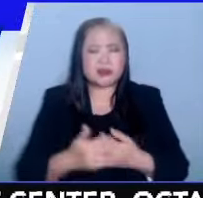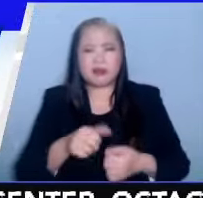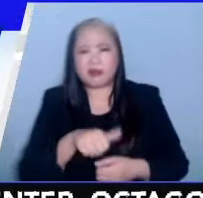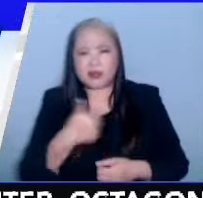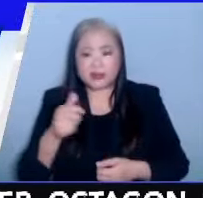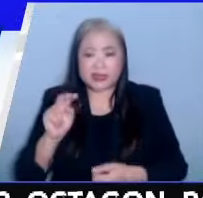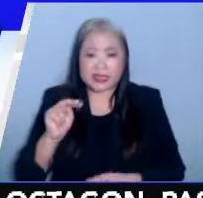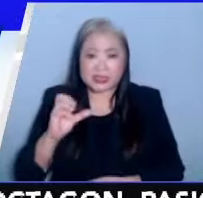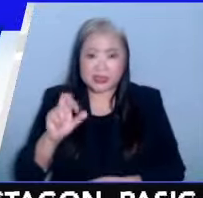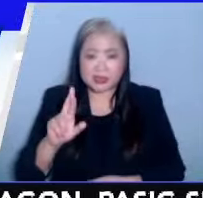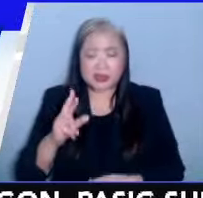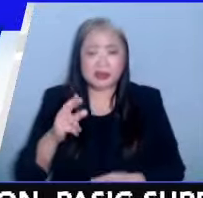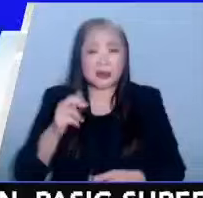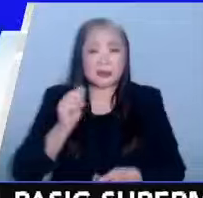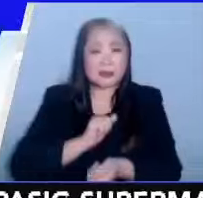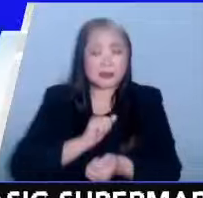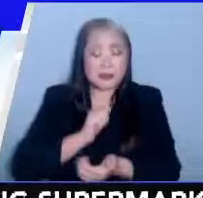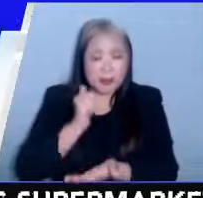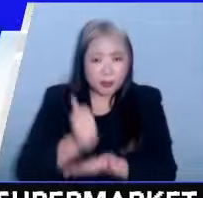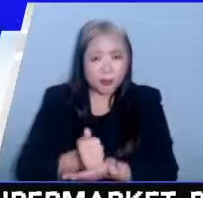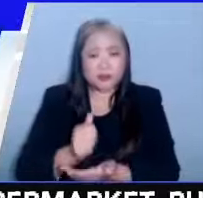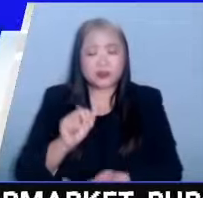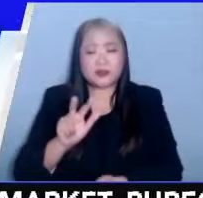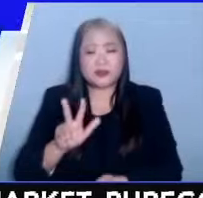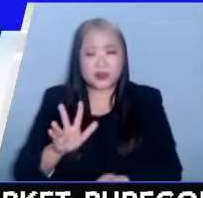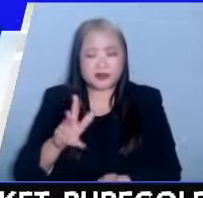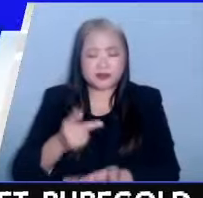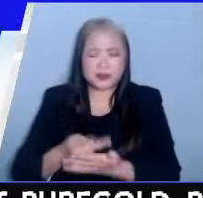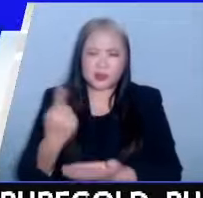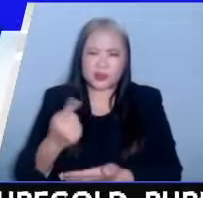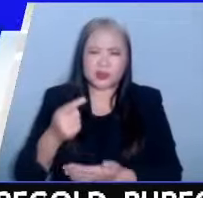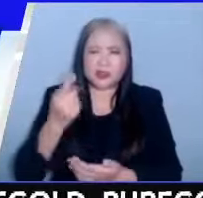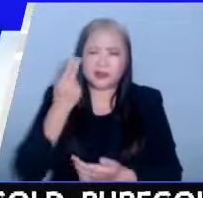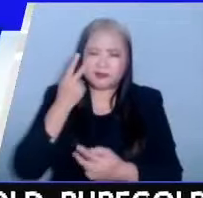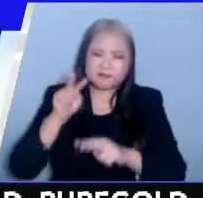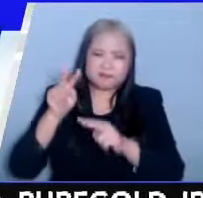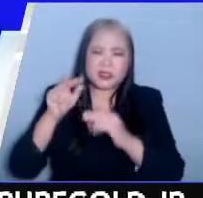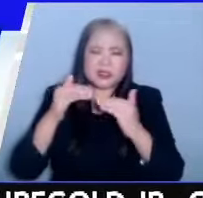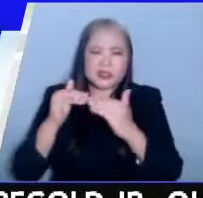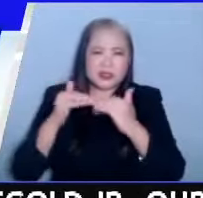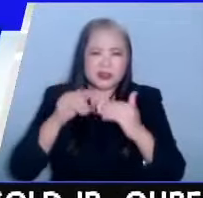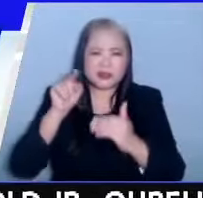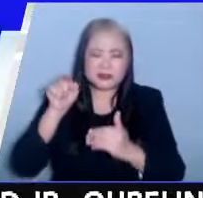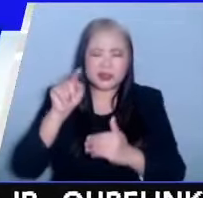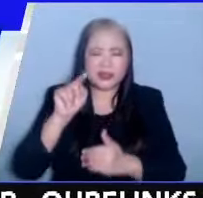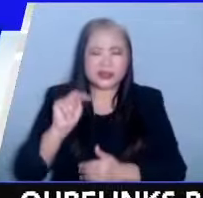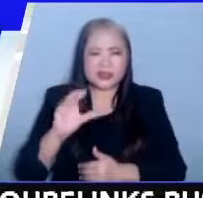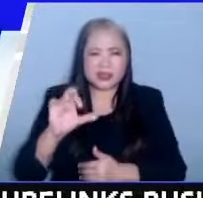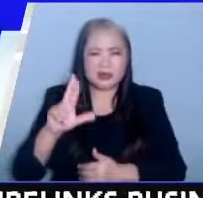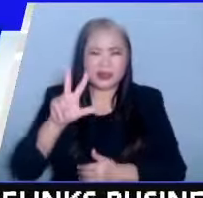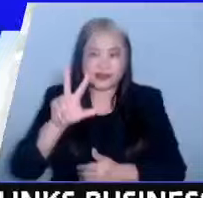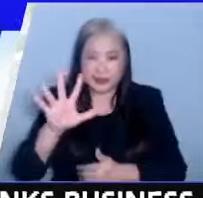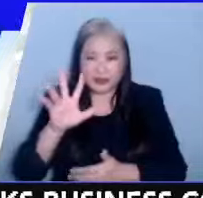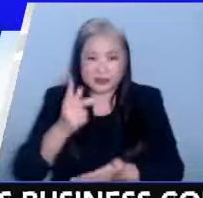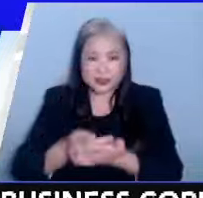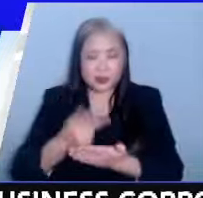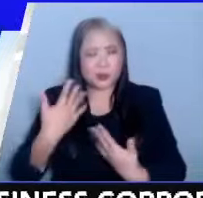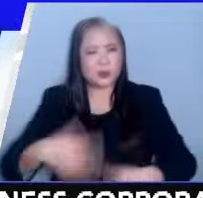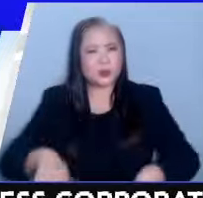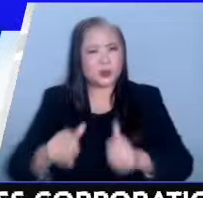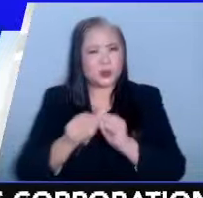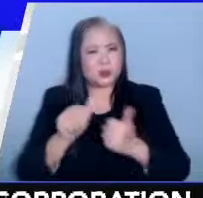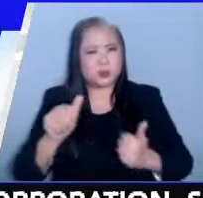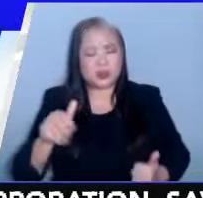NCR ang benchmark kasi natin is the NCR always yan Php5 so malayong malayo sa sa nakabubuhay na